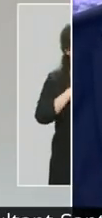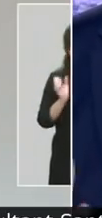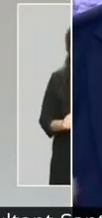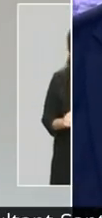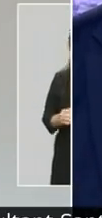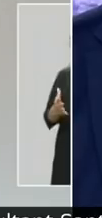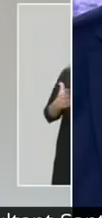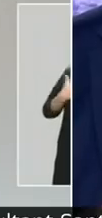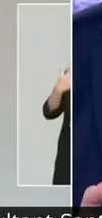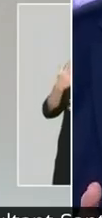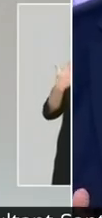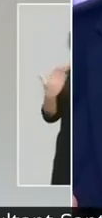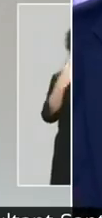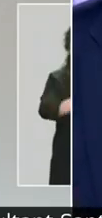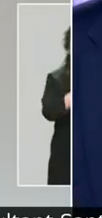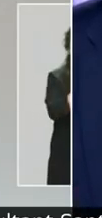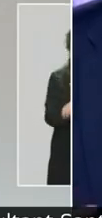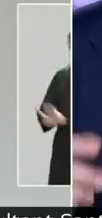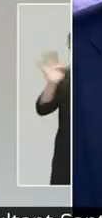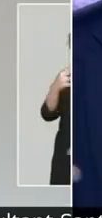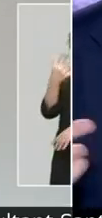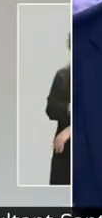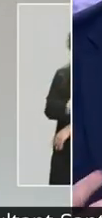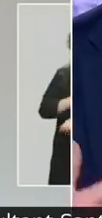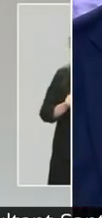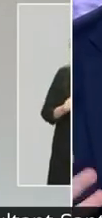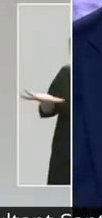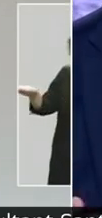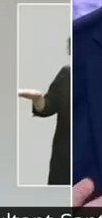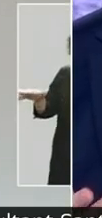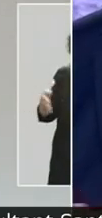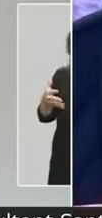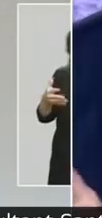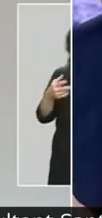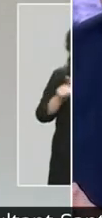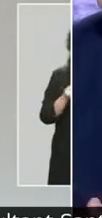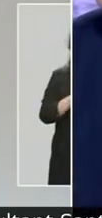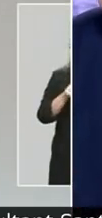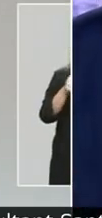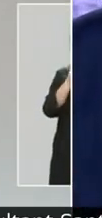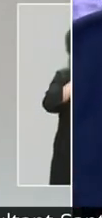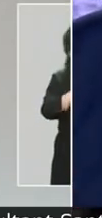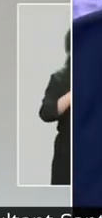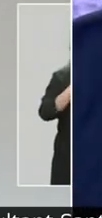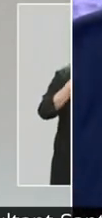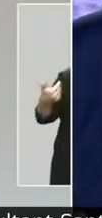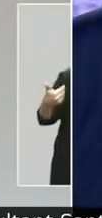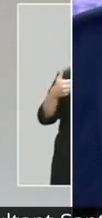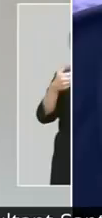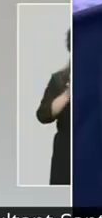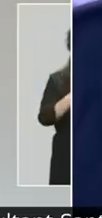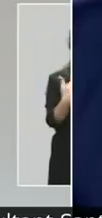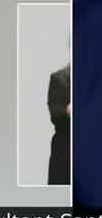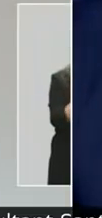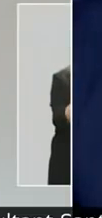mais donc c'est la prolongation du passe, de facto. Oui. Rappelez-vous, c'était au départ le 15 novembre, etc. Et c'est un peu la deuxième mesure, j'allais dire. C'est-à-dire que même si